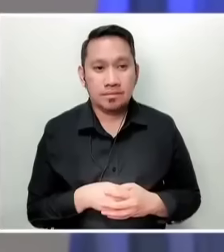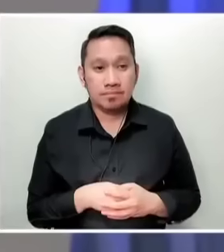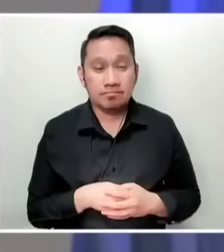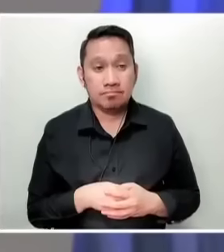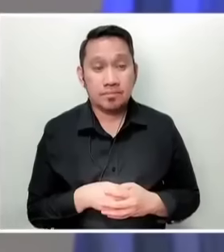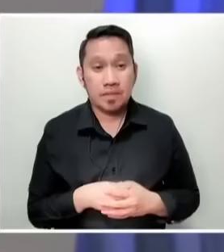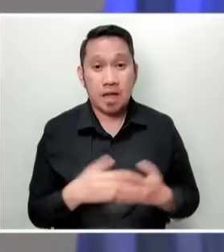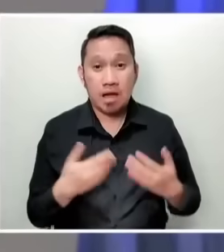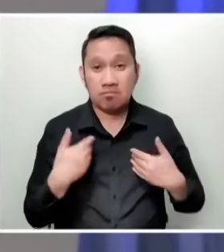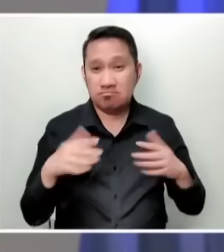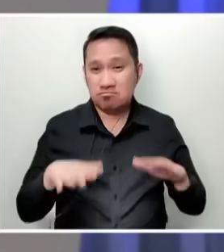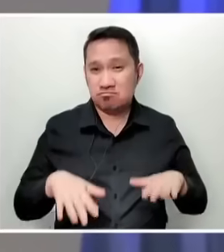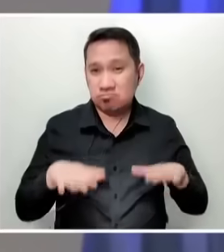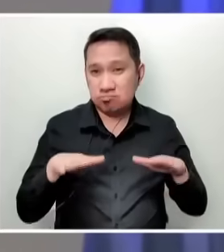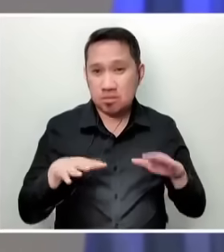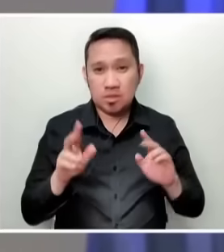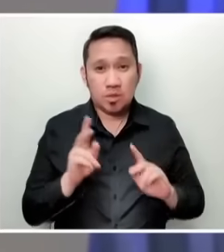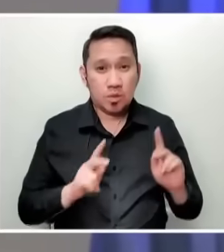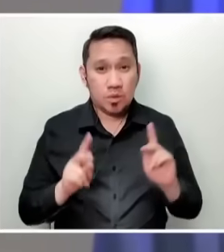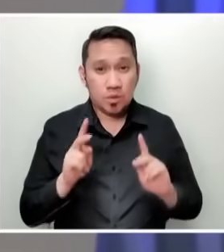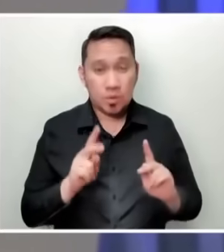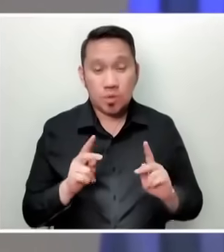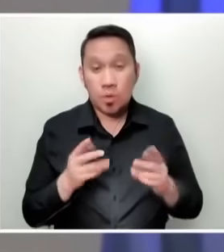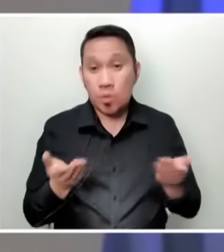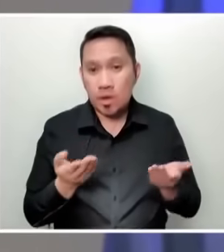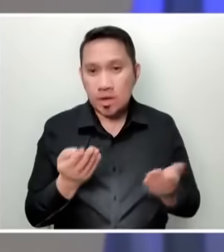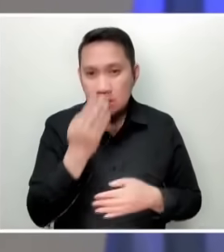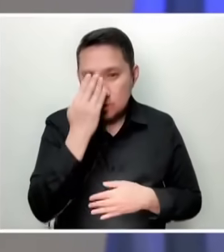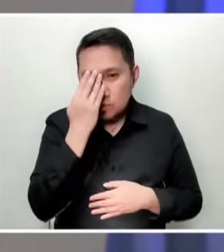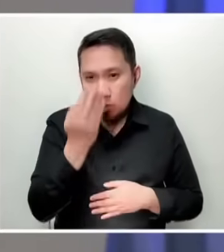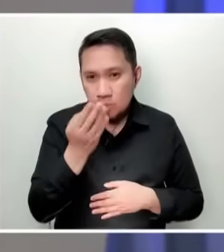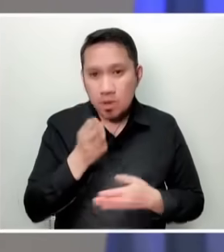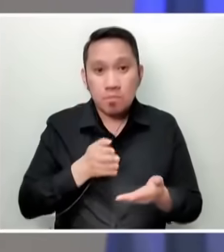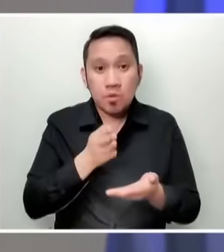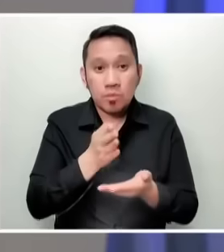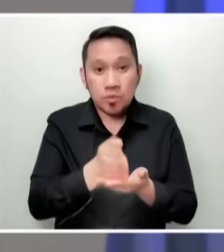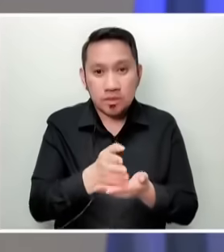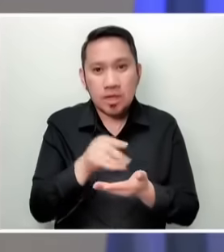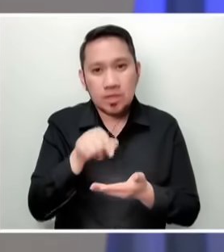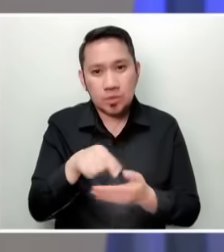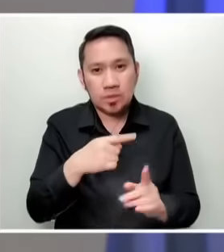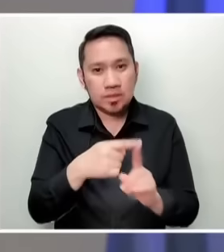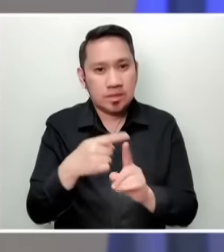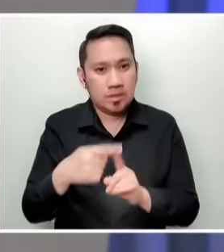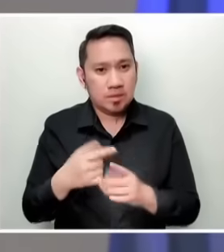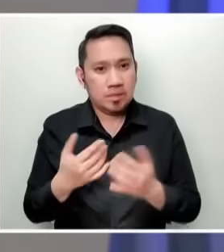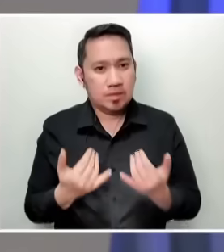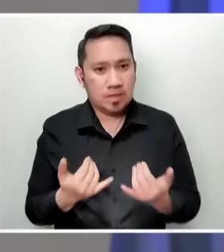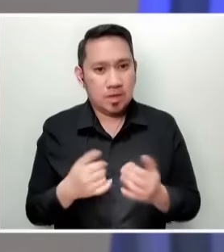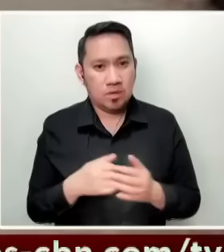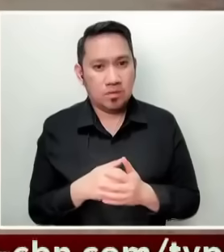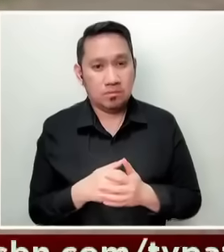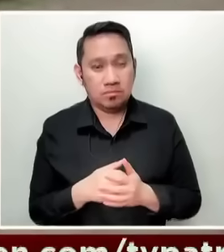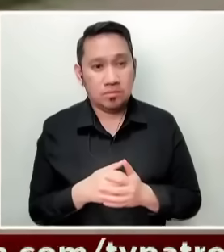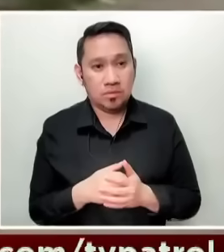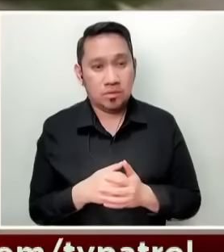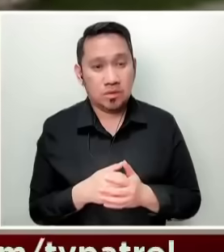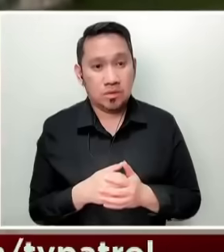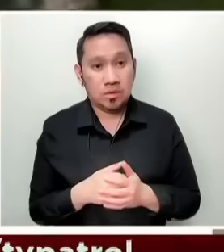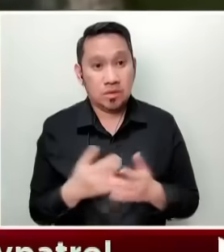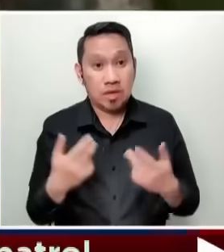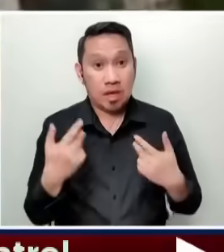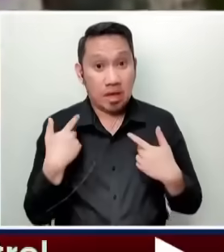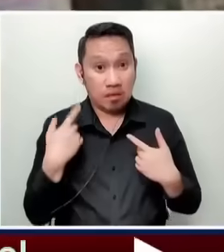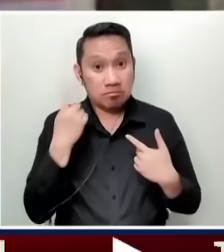Sinalubong ng baha ang mga residente ng Kalumpit, Bulacan sa pagpunta sa sementeryo ngayong undas. Nakabota habang nagtutulos